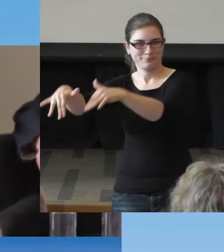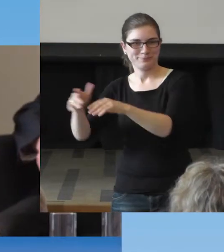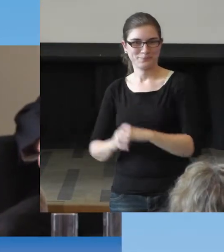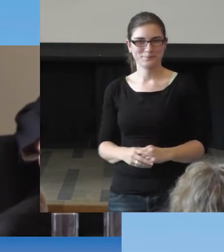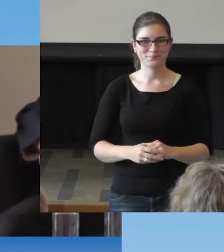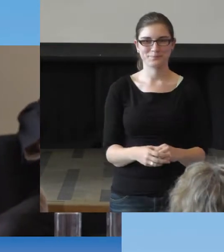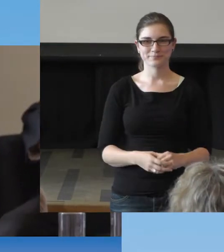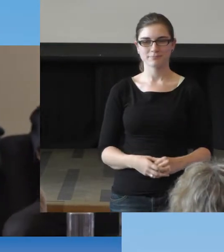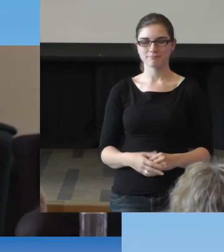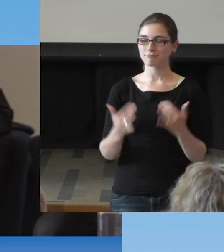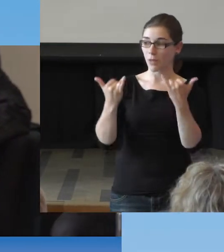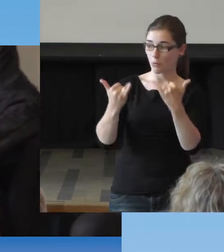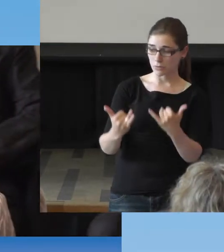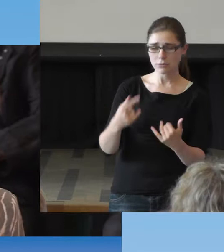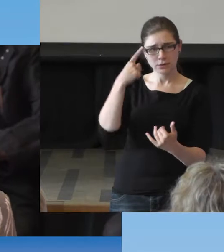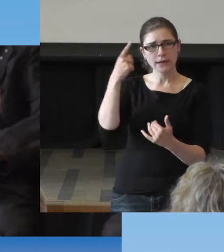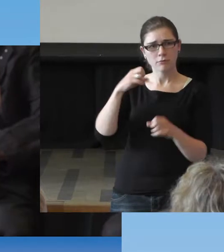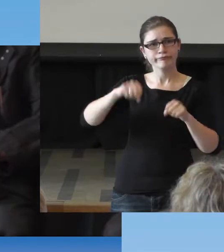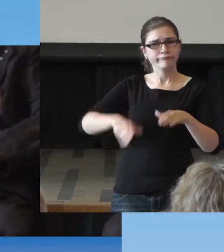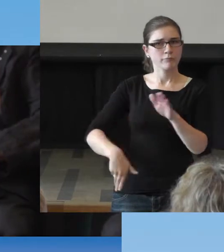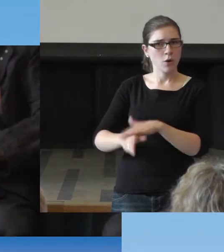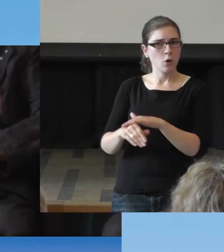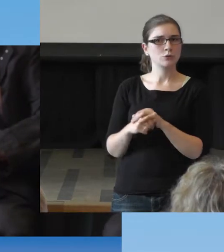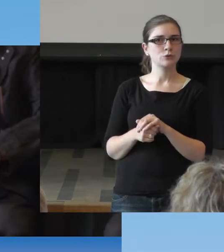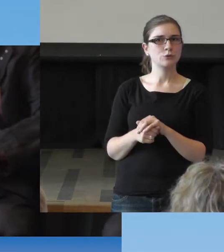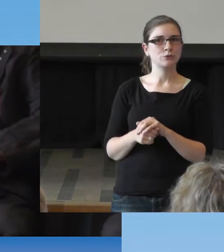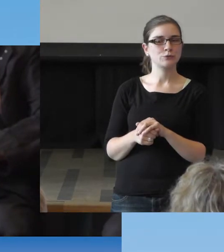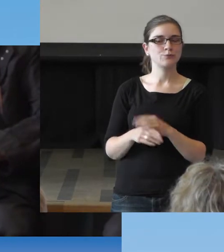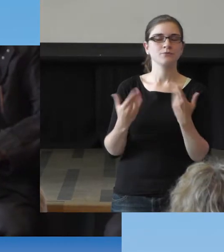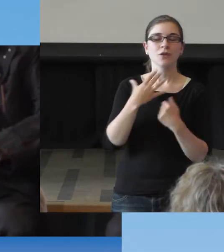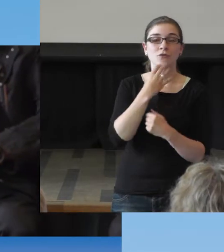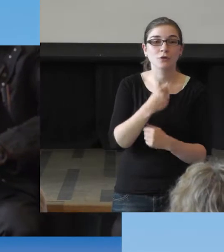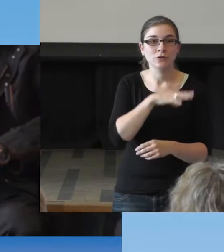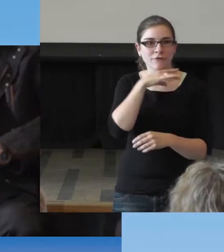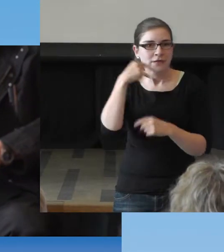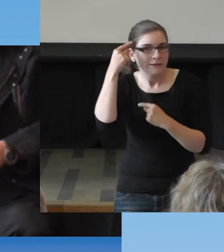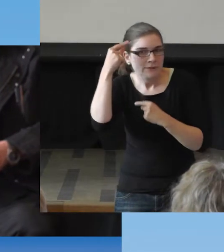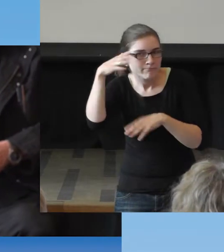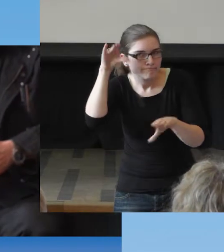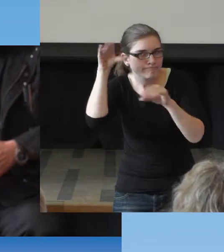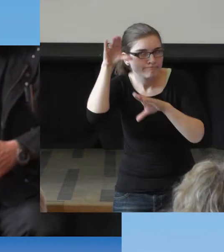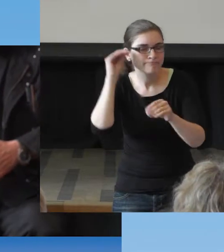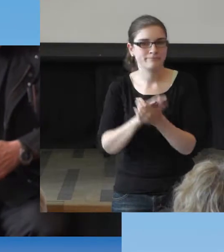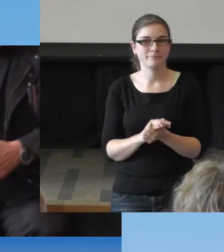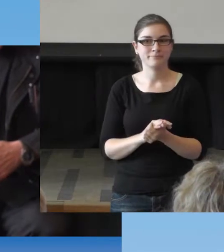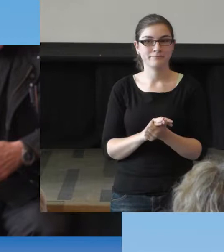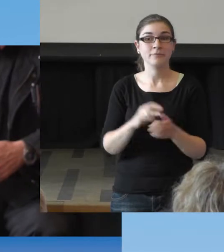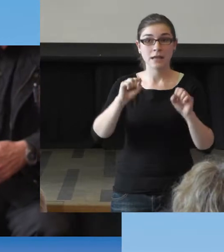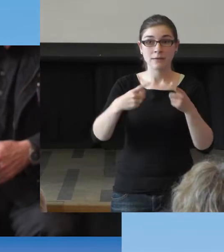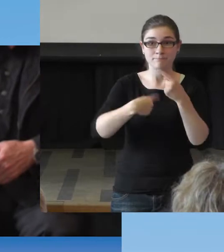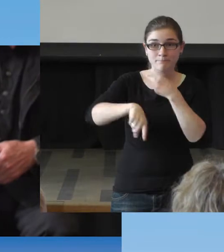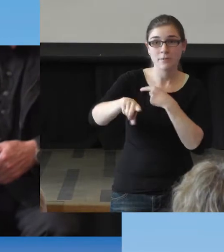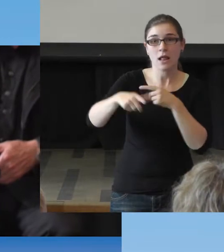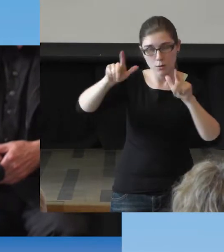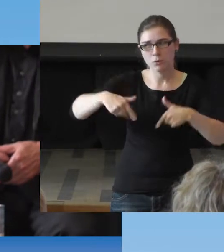denke ich, sollten wir anfangen. Ich wünsche Ihnen gute Erkenntnisse. Sie können gleich auch Fragen